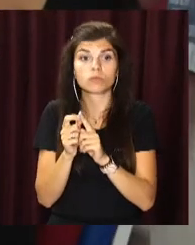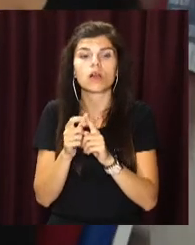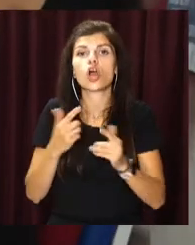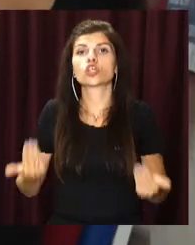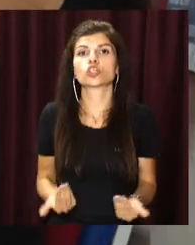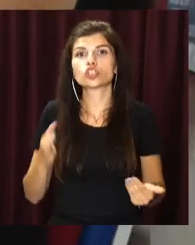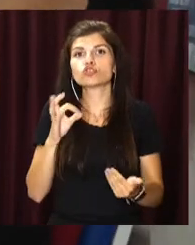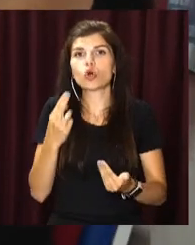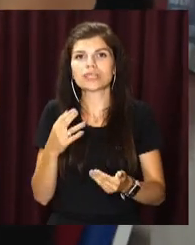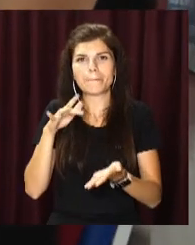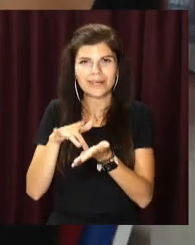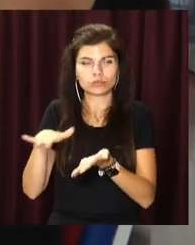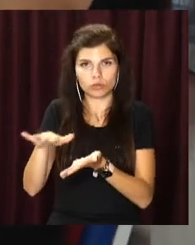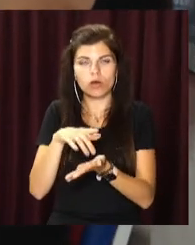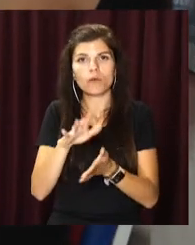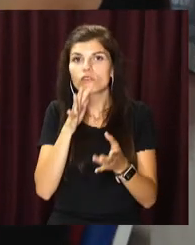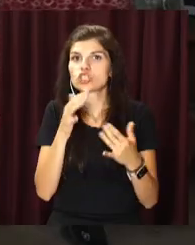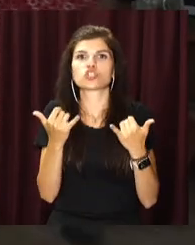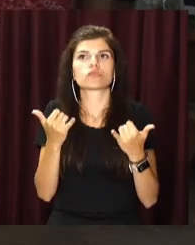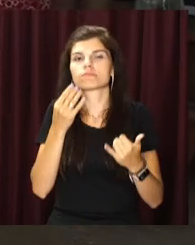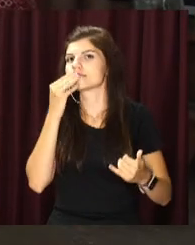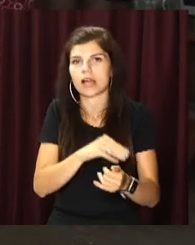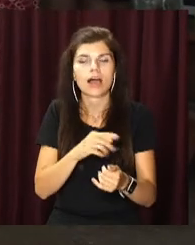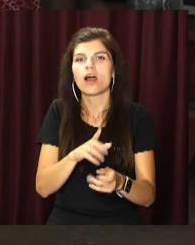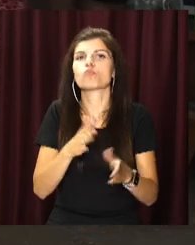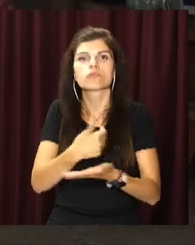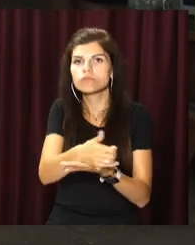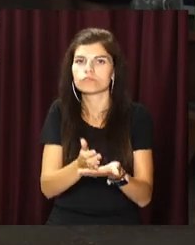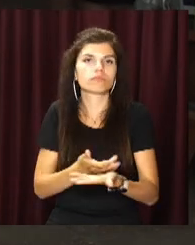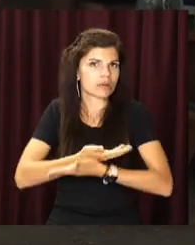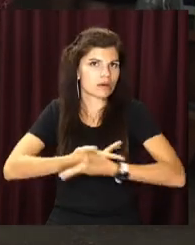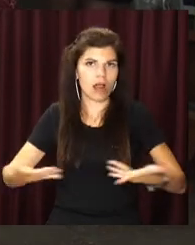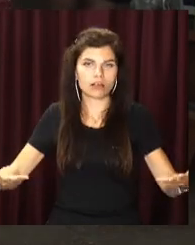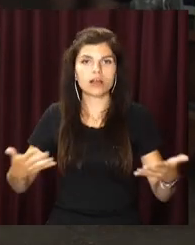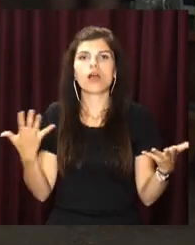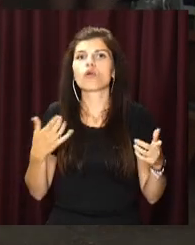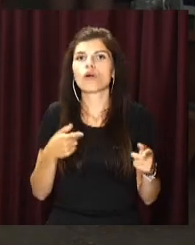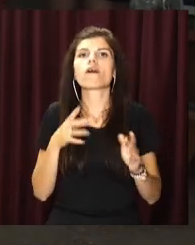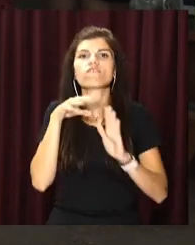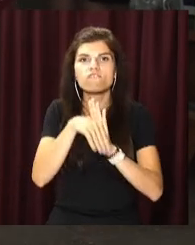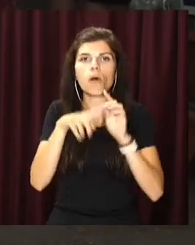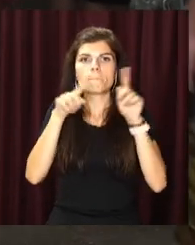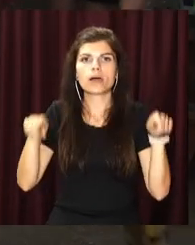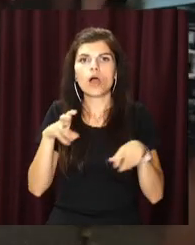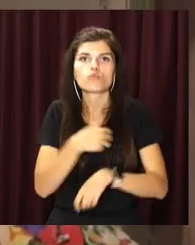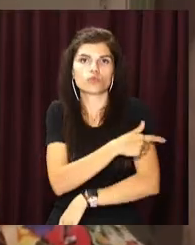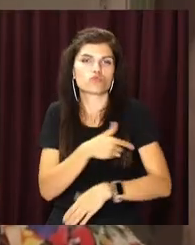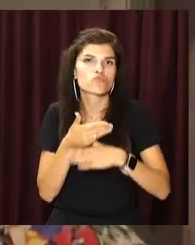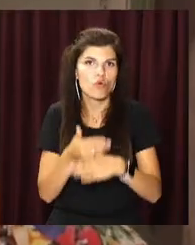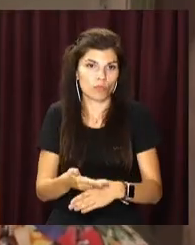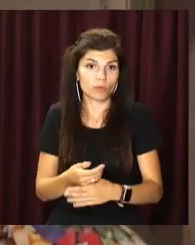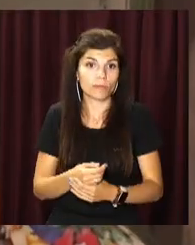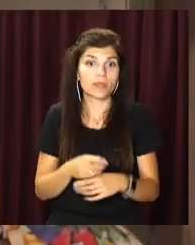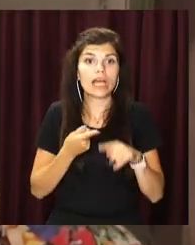мешканці соцміста отримують сучасний медзаклад, де надаватимуть усі послуги, що входять до гарантованого пакету медичної допомоги. Це